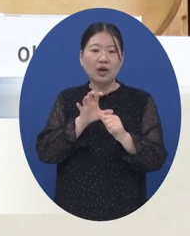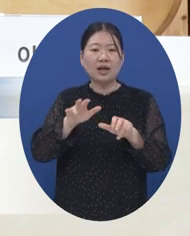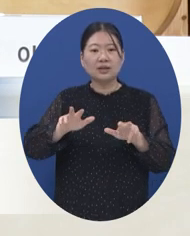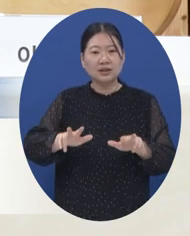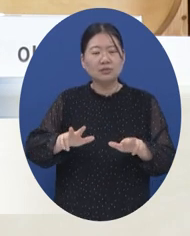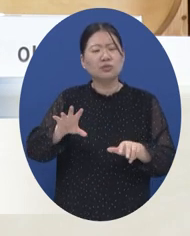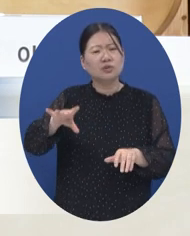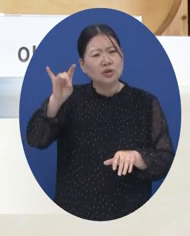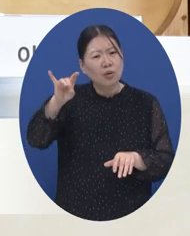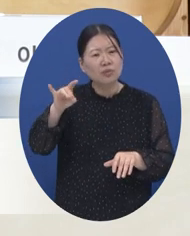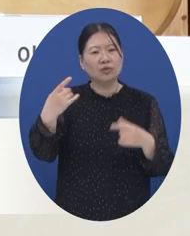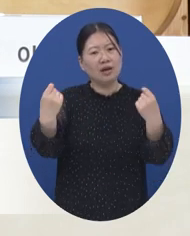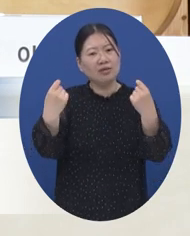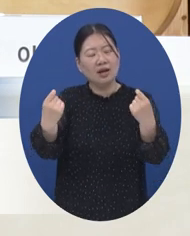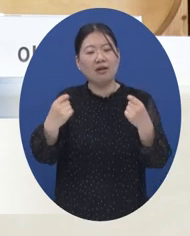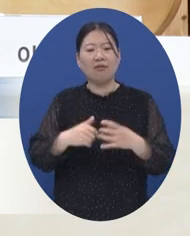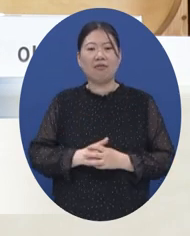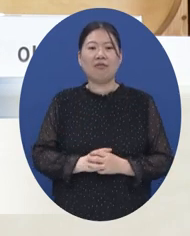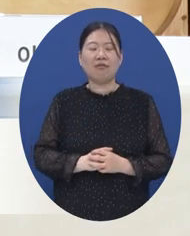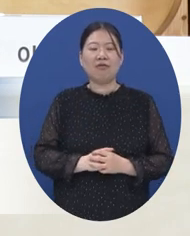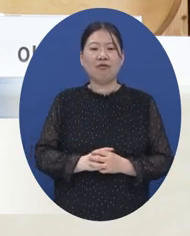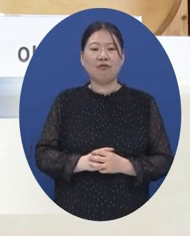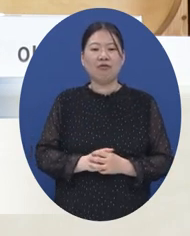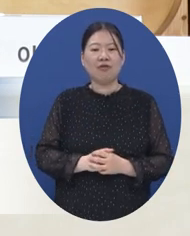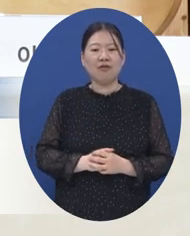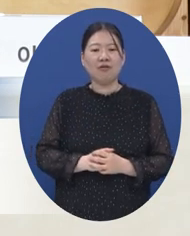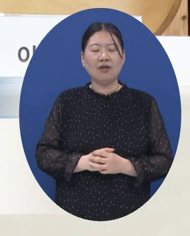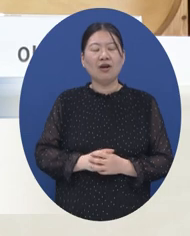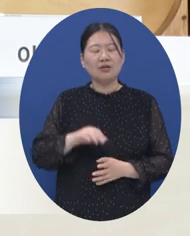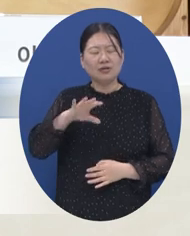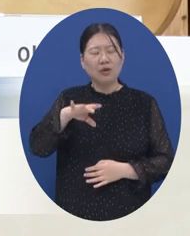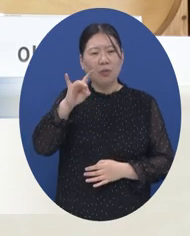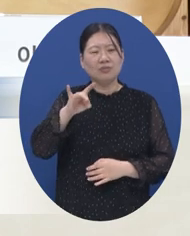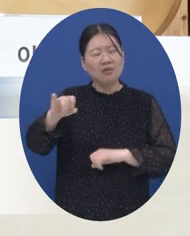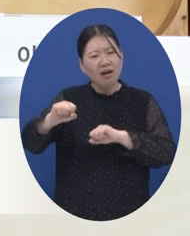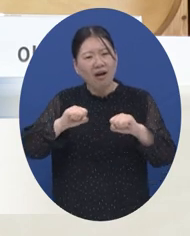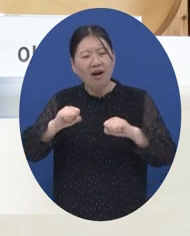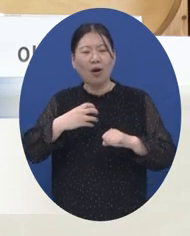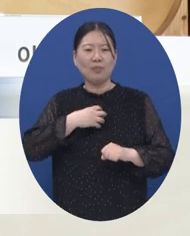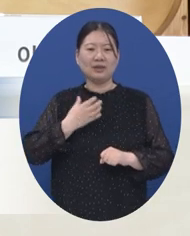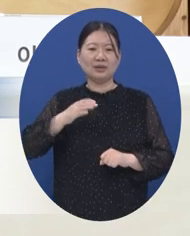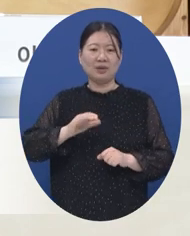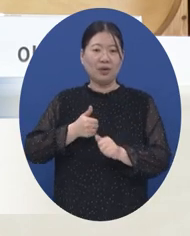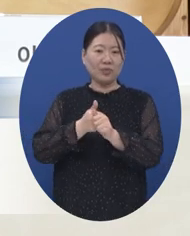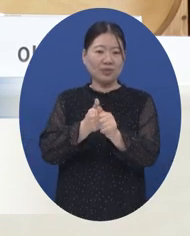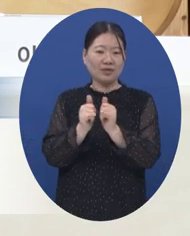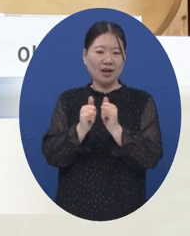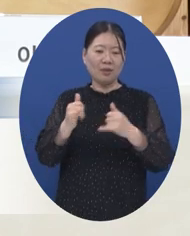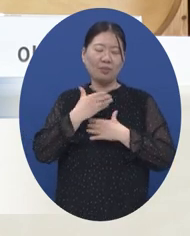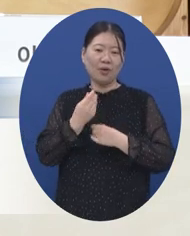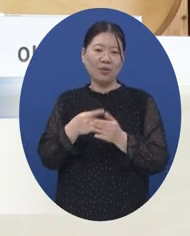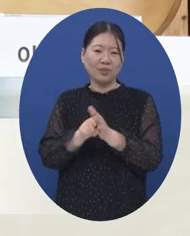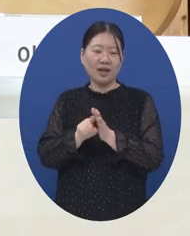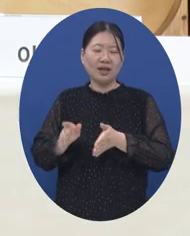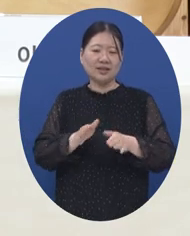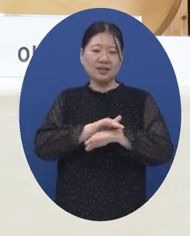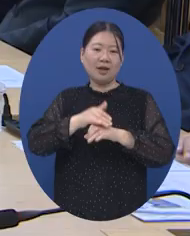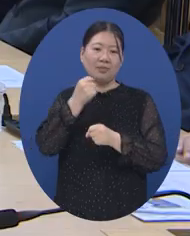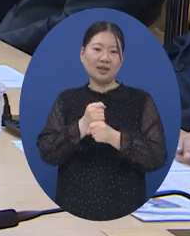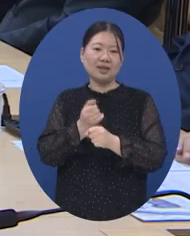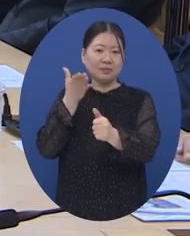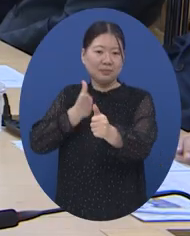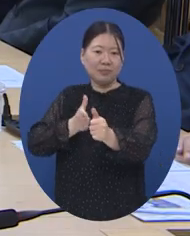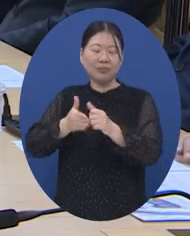처음 하게 된 일인 것 같은데요. 언제나 첫 길은 험하지만 따라오는 사람들은 좀 편할 수 있도록 그길잘 만들어 가시기